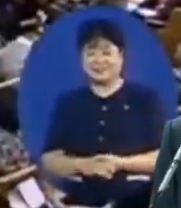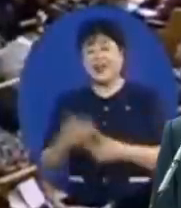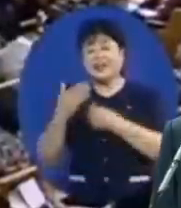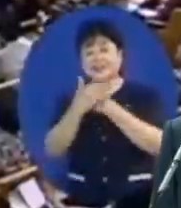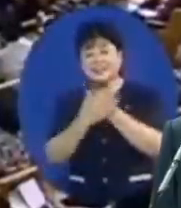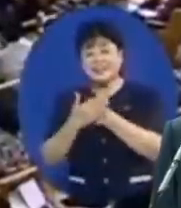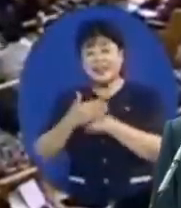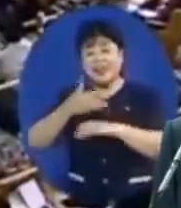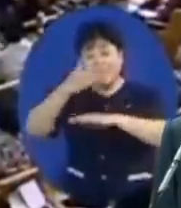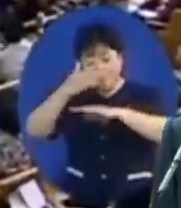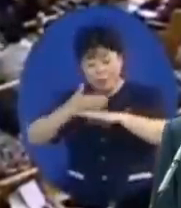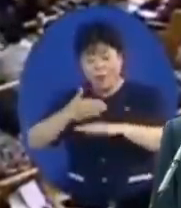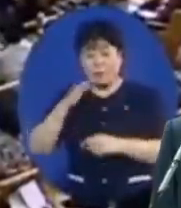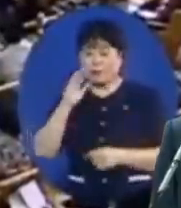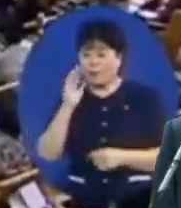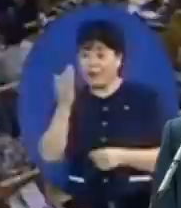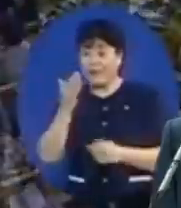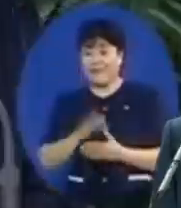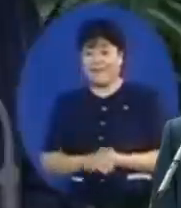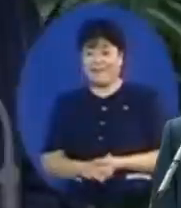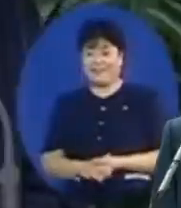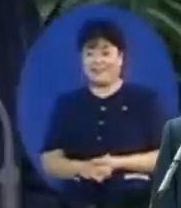은혜는 고맙다면 그뿐인 것입니다.